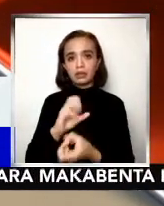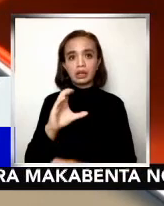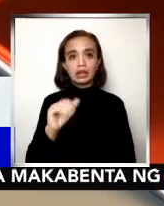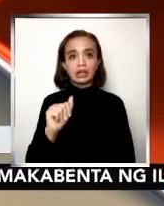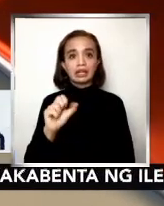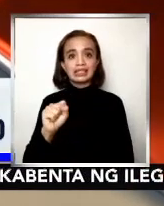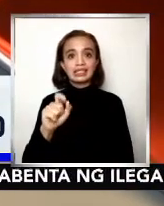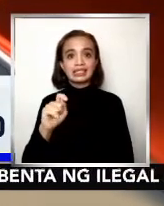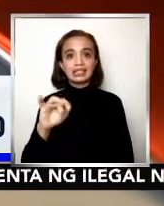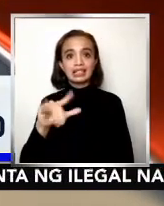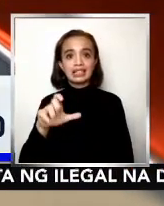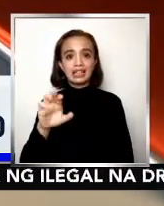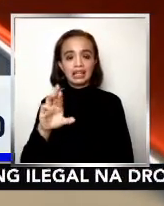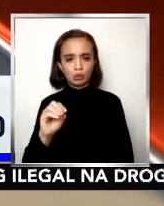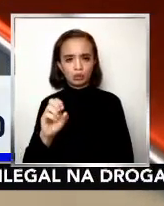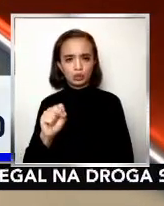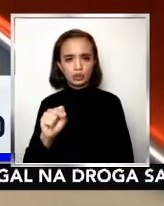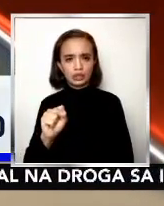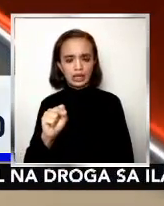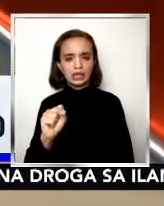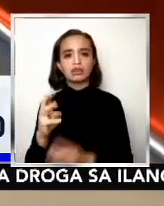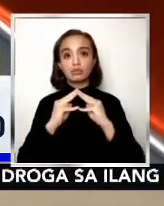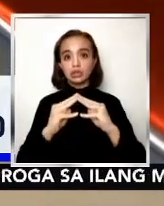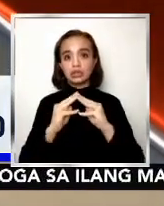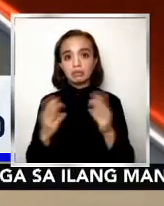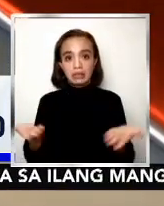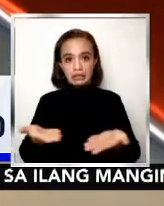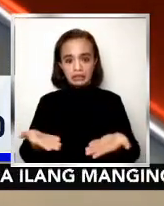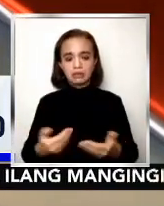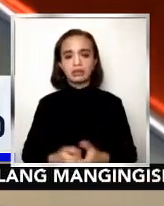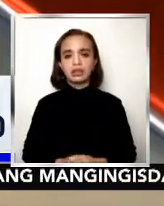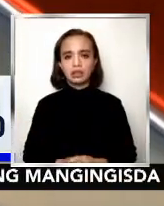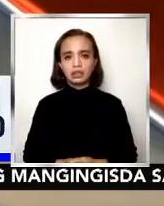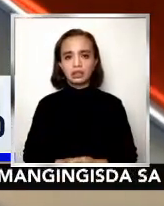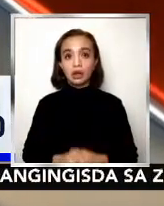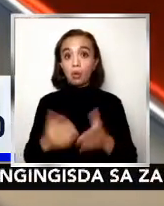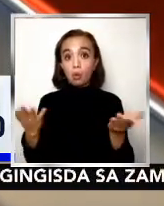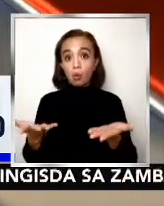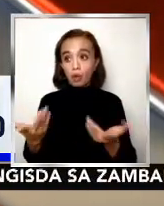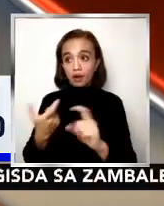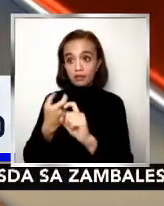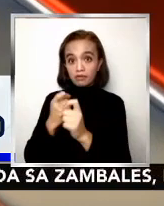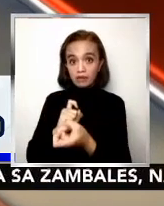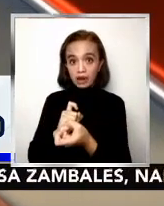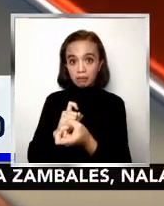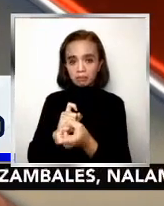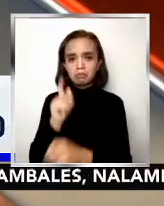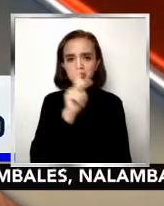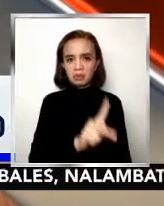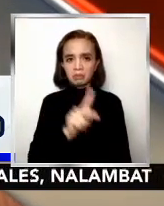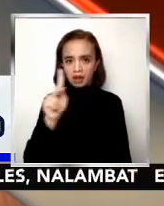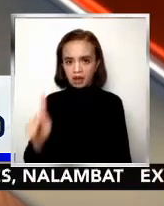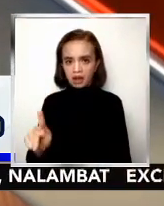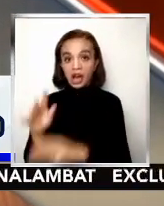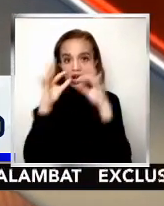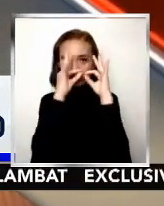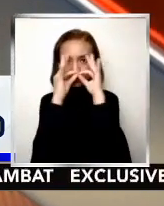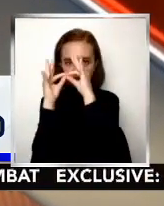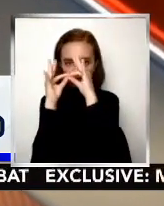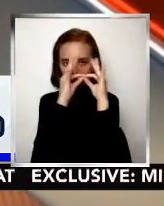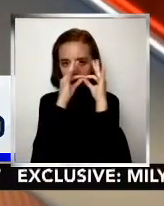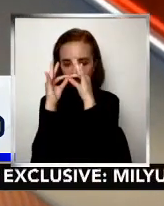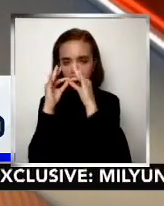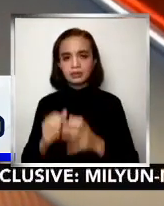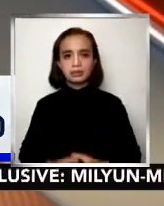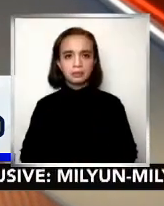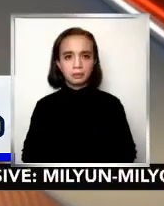Subic. So far, ang item daw ay galing sa area ng Pampanga. At doon po siguro yung pinakamalaking